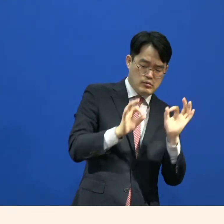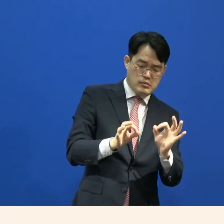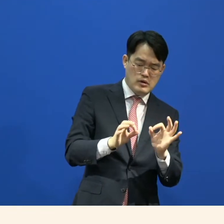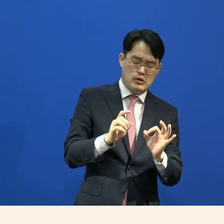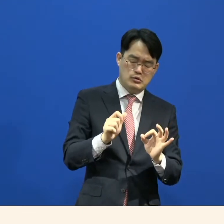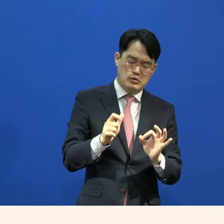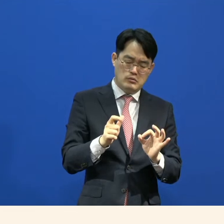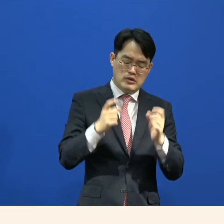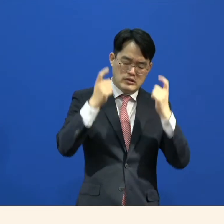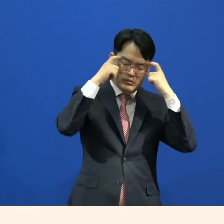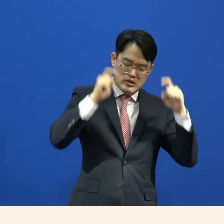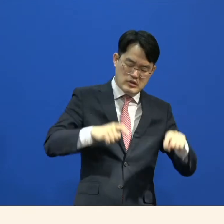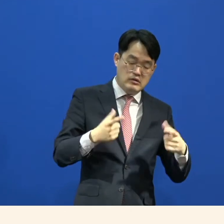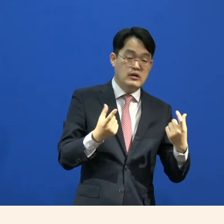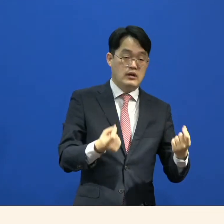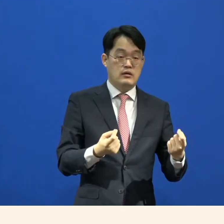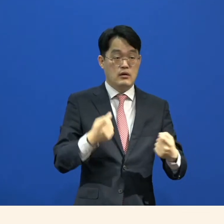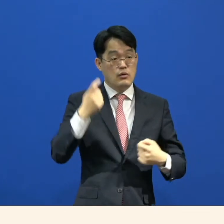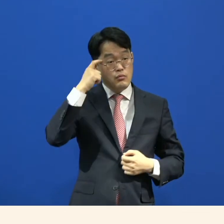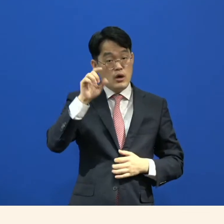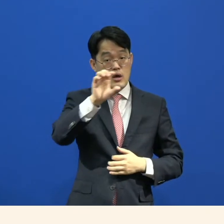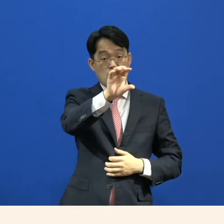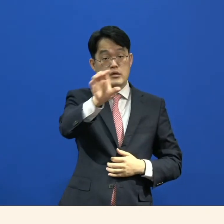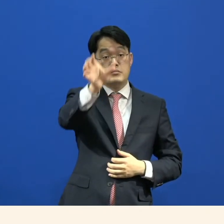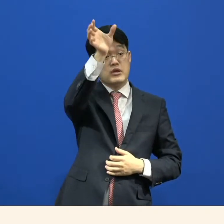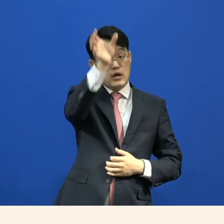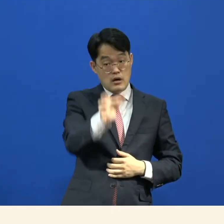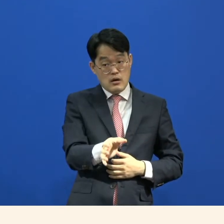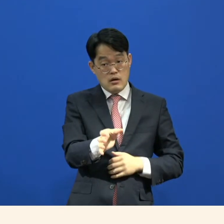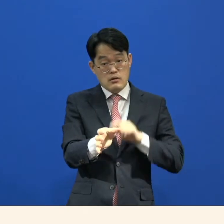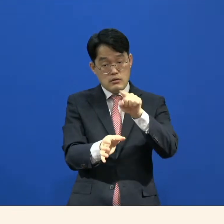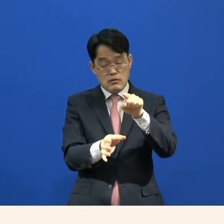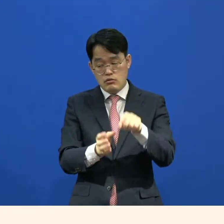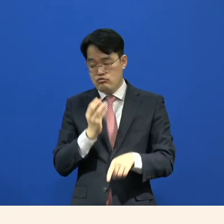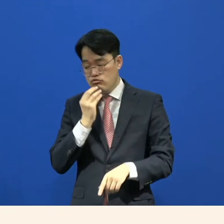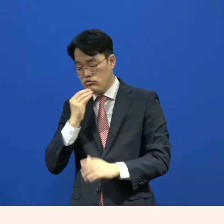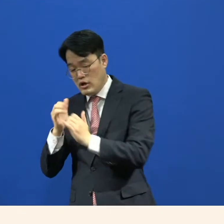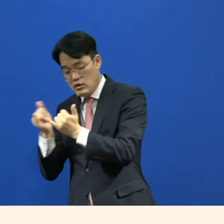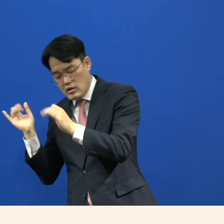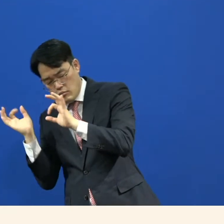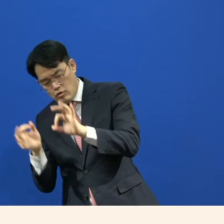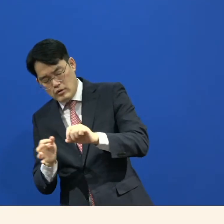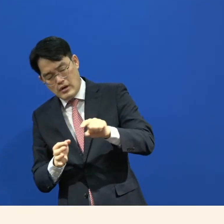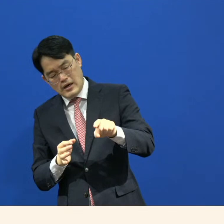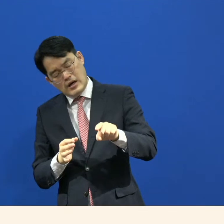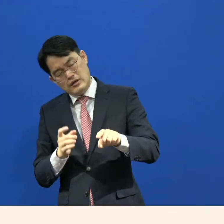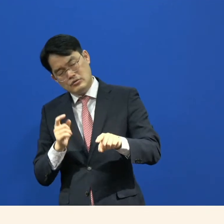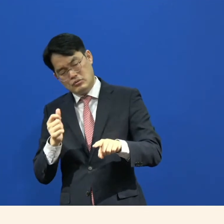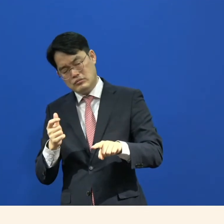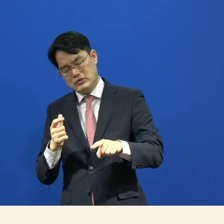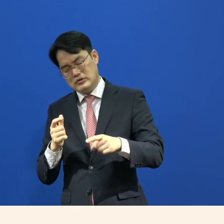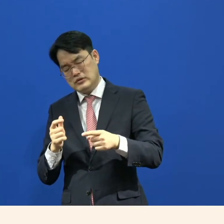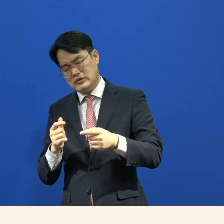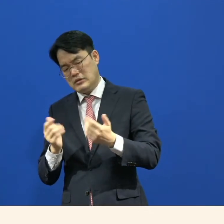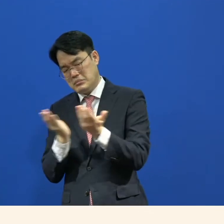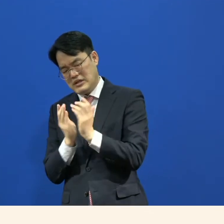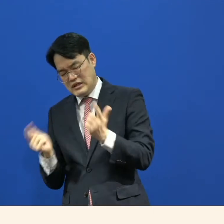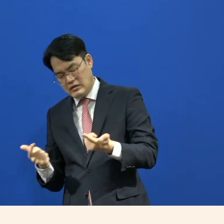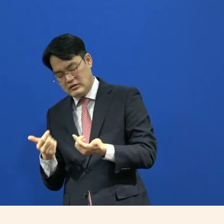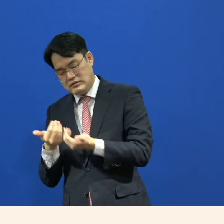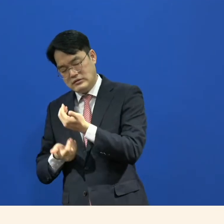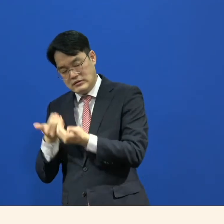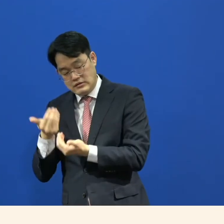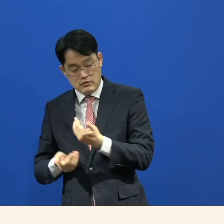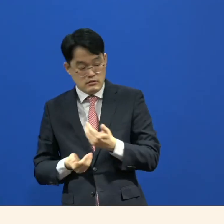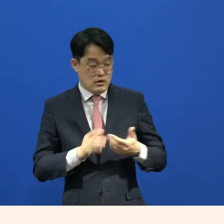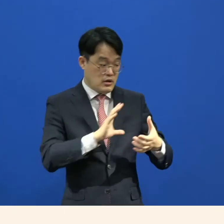거고 또 이방인들, 헬라인들에게는 미련하게 보이는 것이었습니다. 근데 바울은